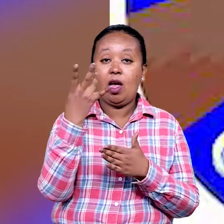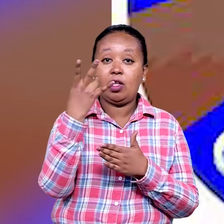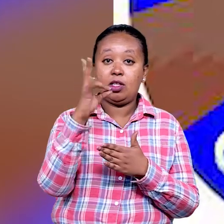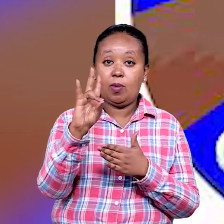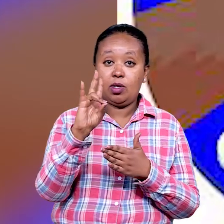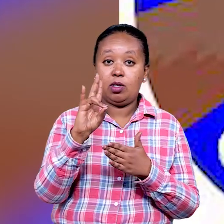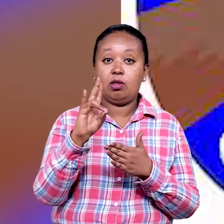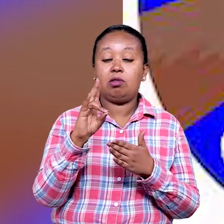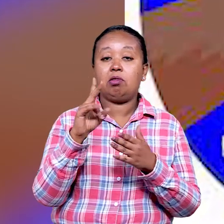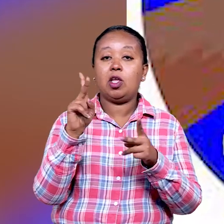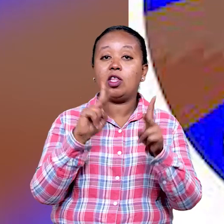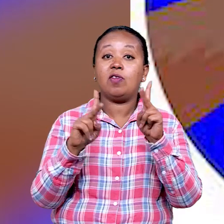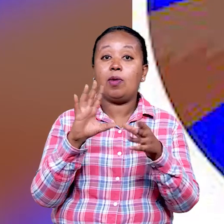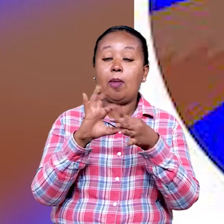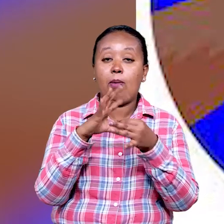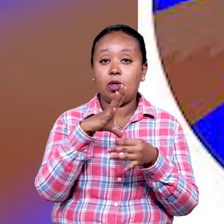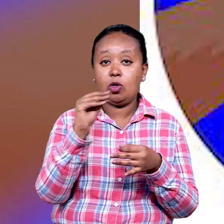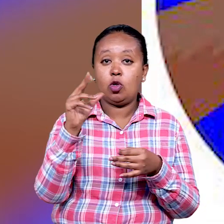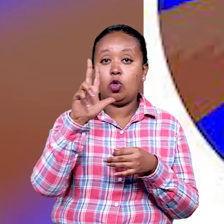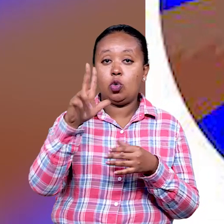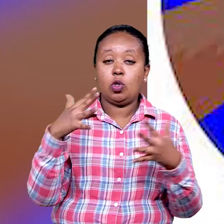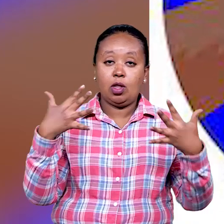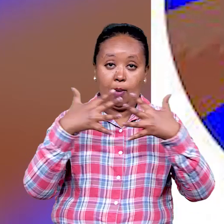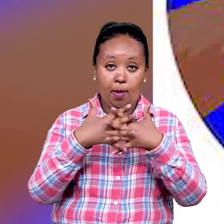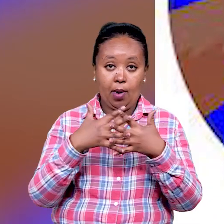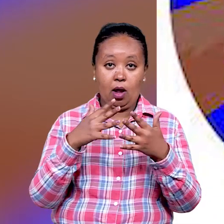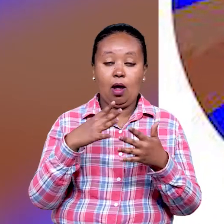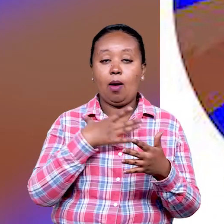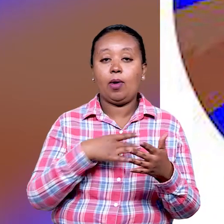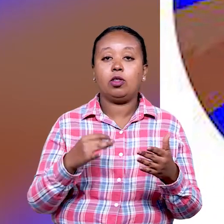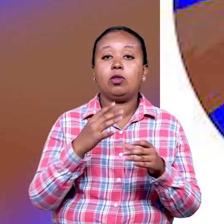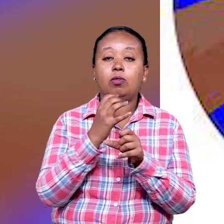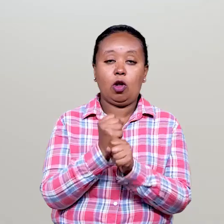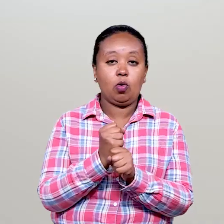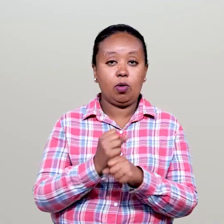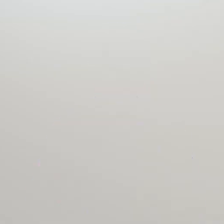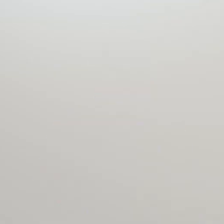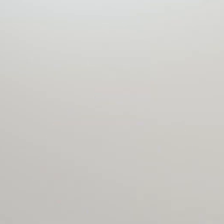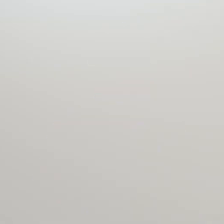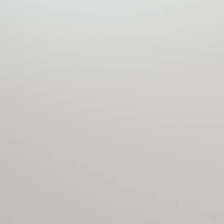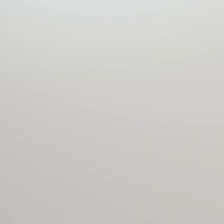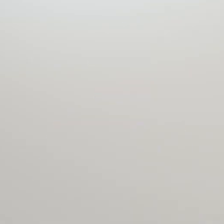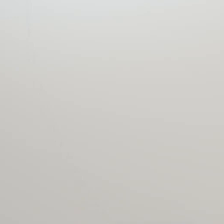ላይ 17 የሲቪል ማህበረሰብ ድርጅቶች አባላት እንዲሁም 3 ተባባሪ አባላትንም አቅፏል።